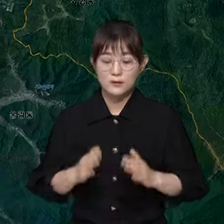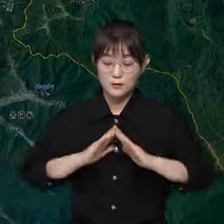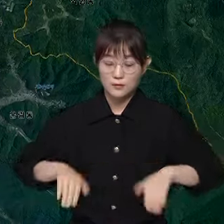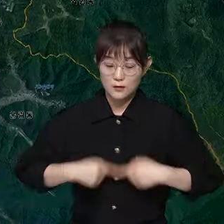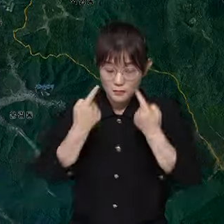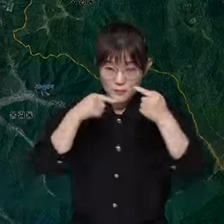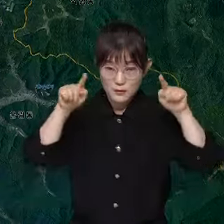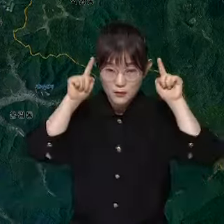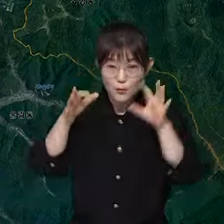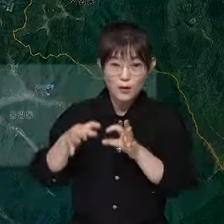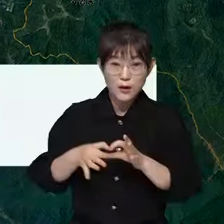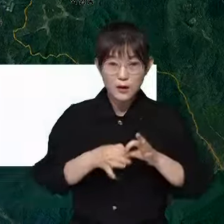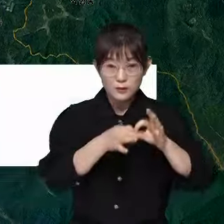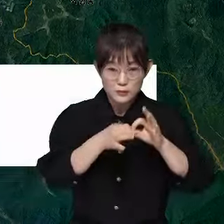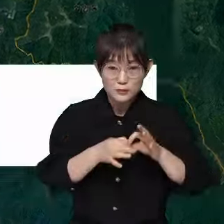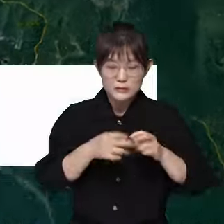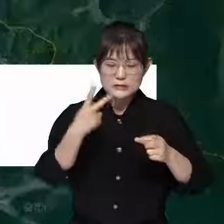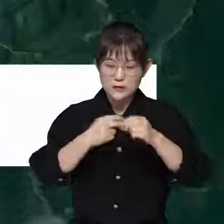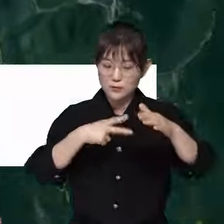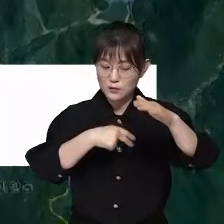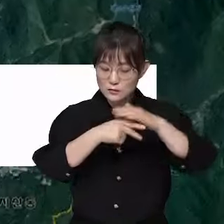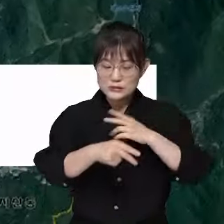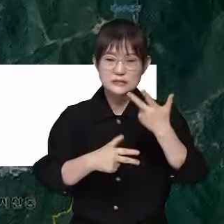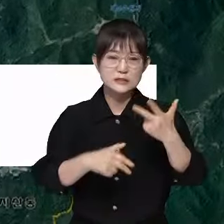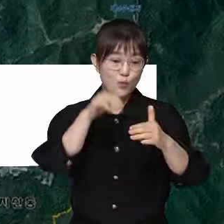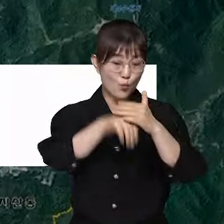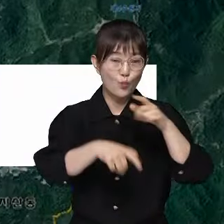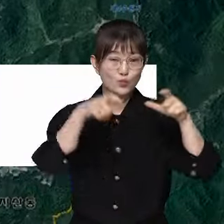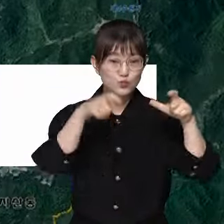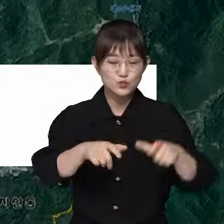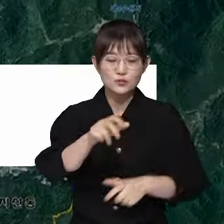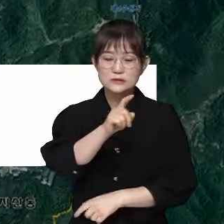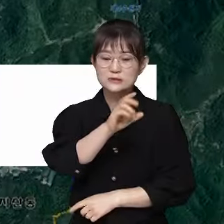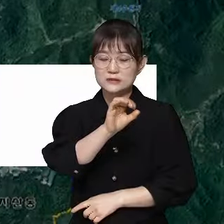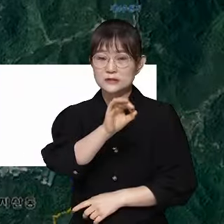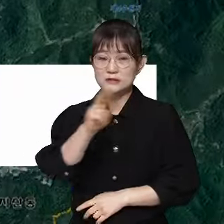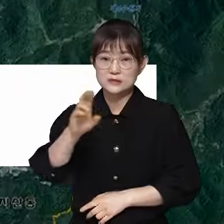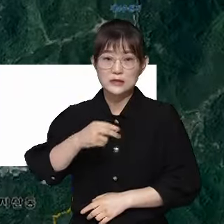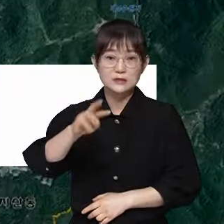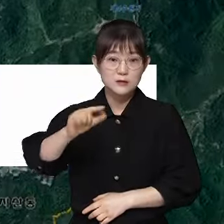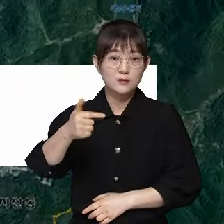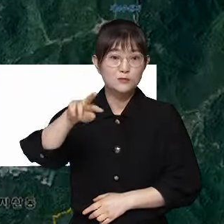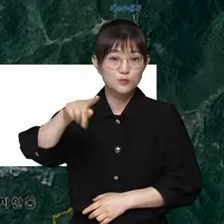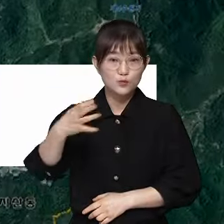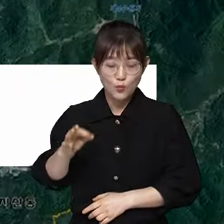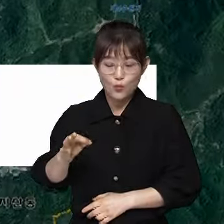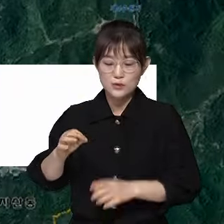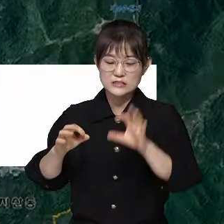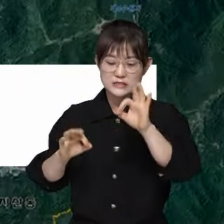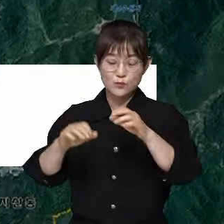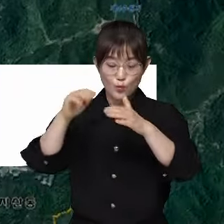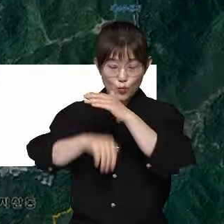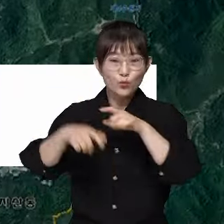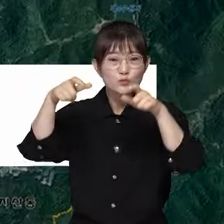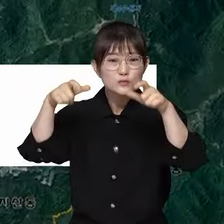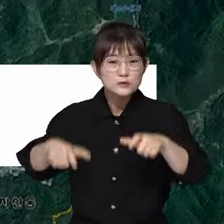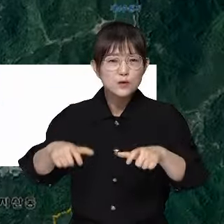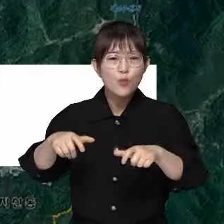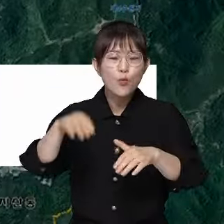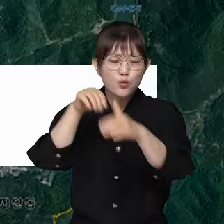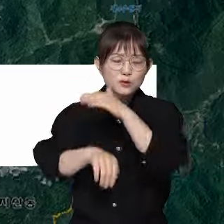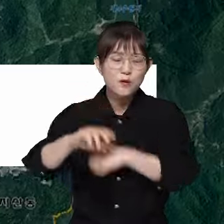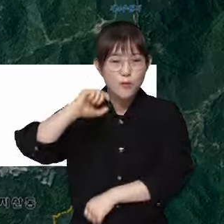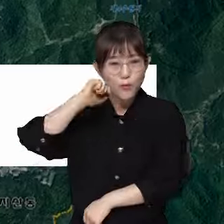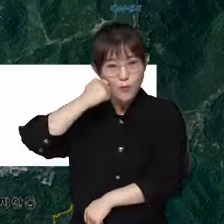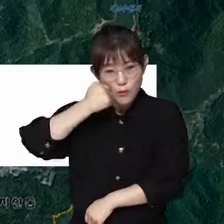전남대 후문을 지나는 광주 도시철도 2호선 7공구와 양산동 부근의 10공구는 공사가 어렵고 민원 소지가